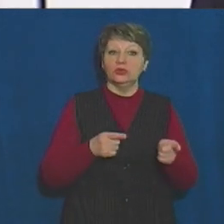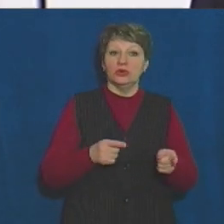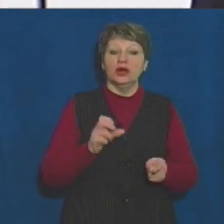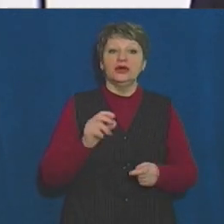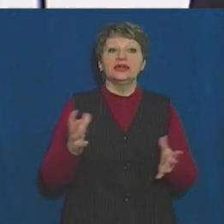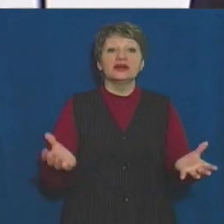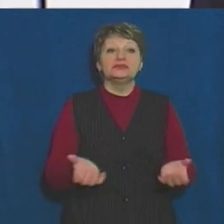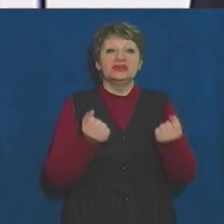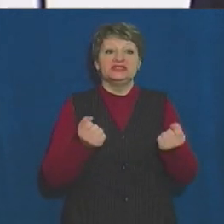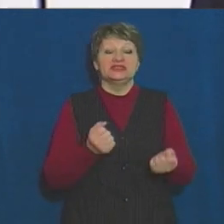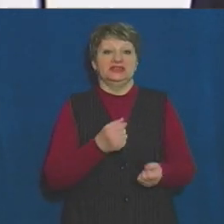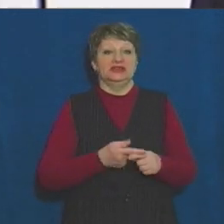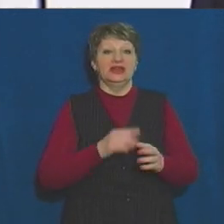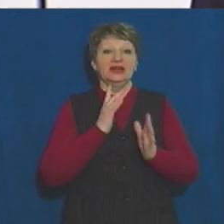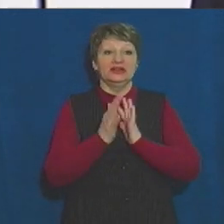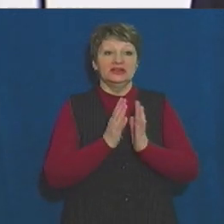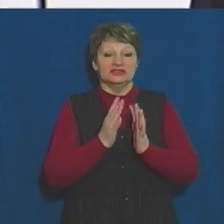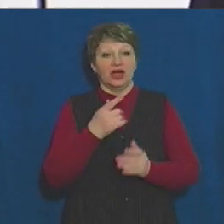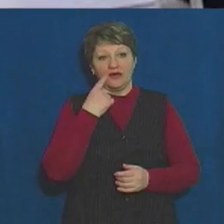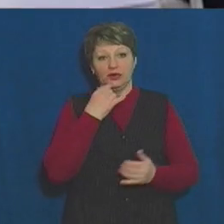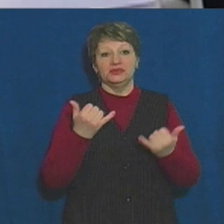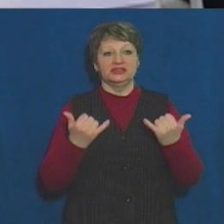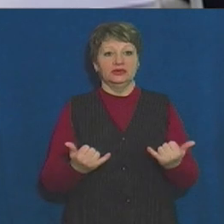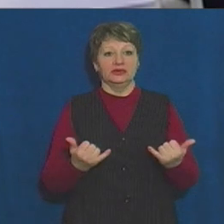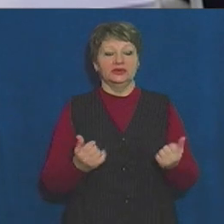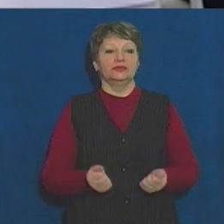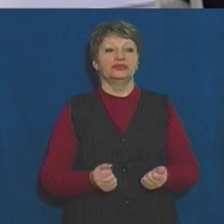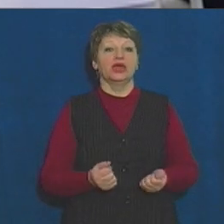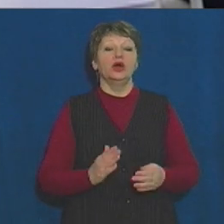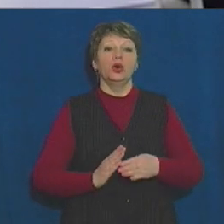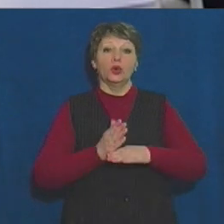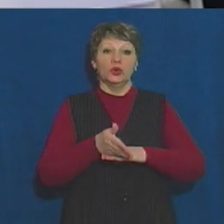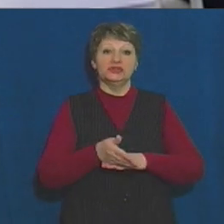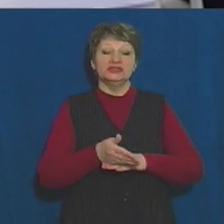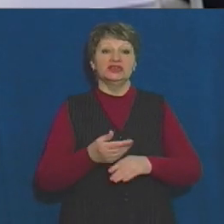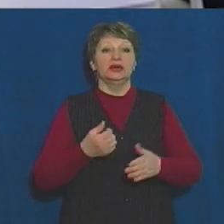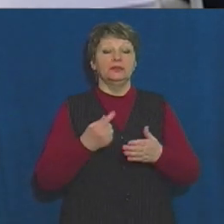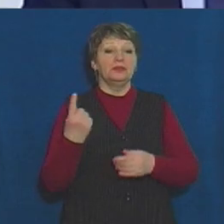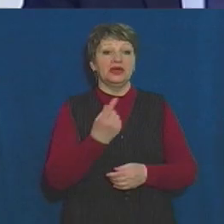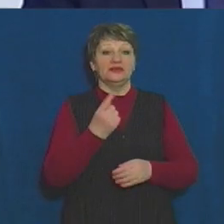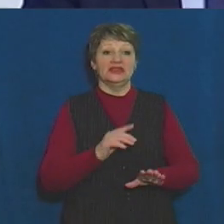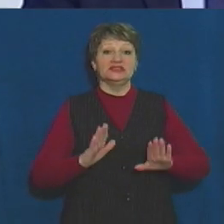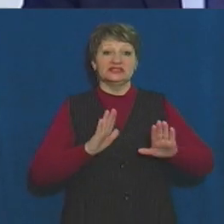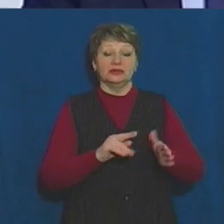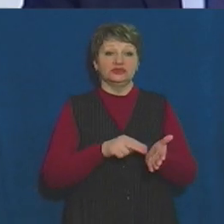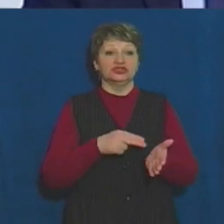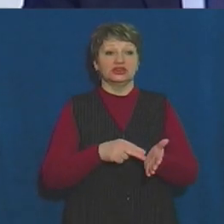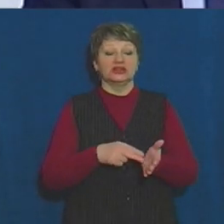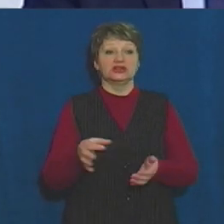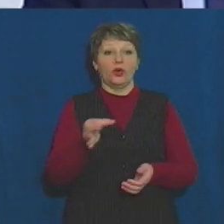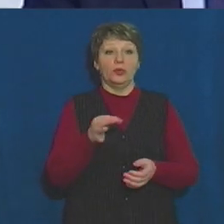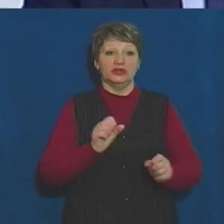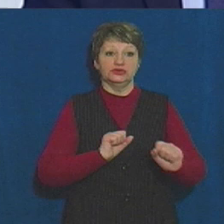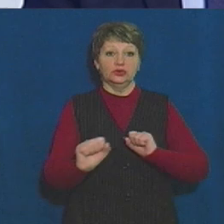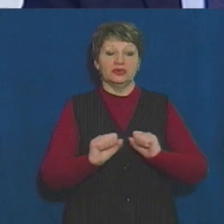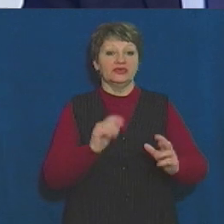ліси, говоримо сьогодні в ефірі UA Черкаси. Гості студії – перший заступник начальника Черкаського обласного управління лісового та